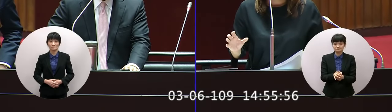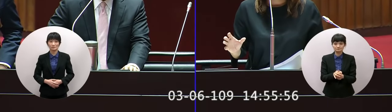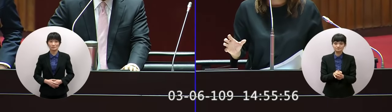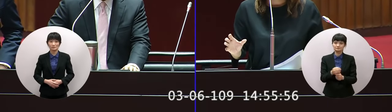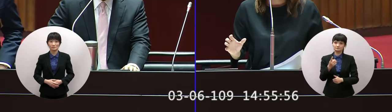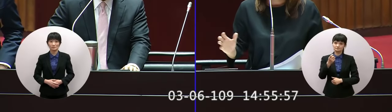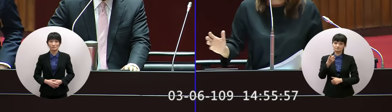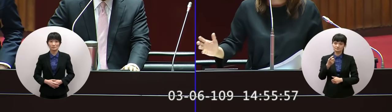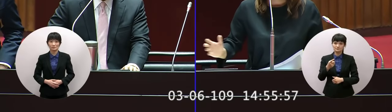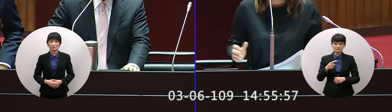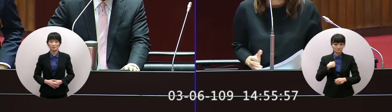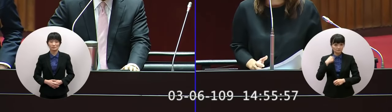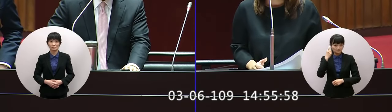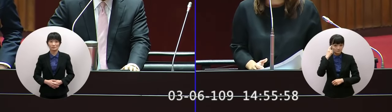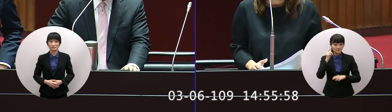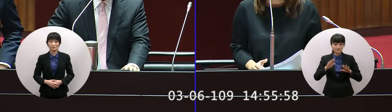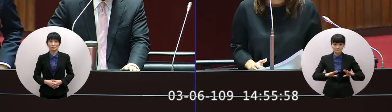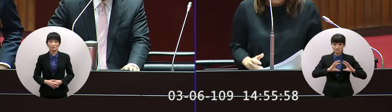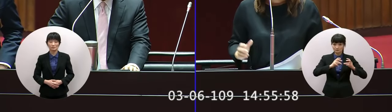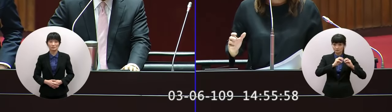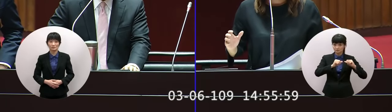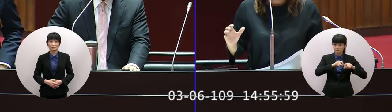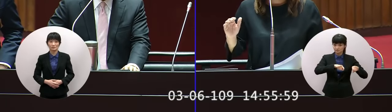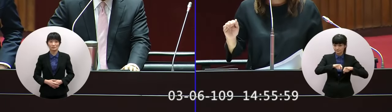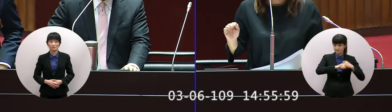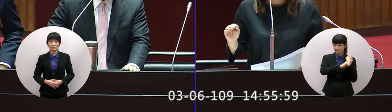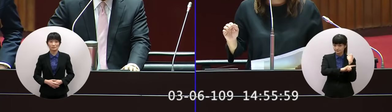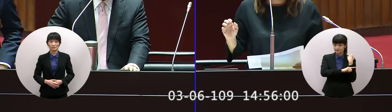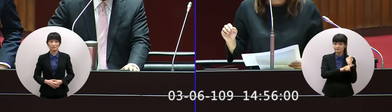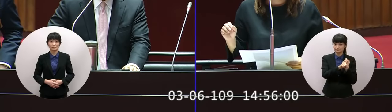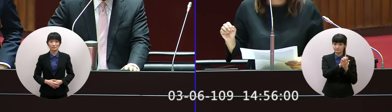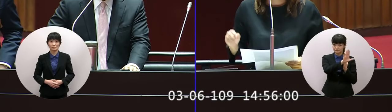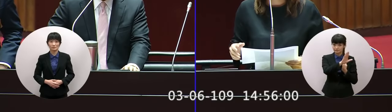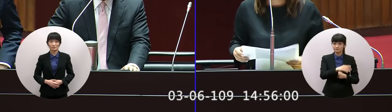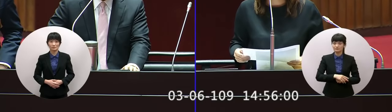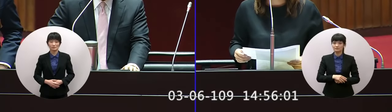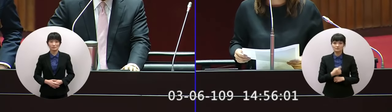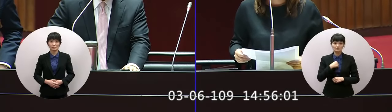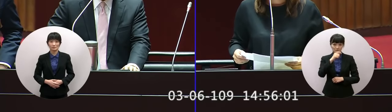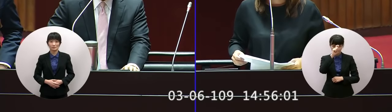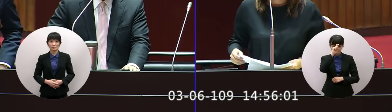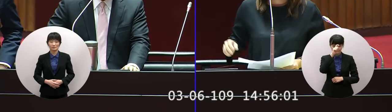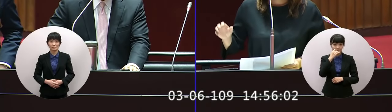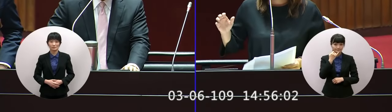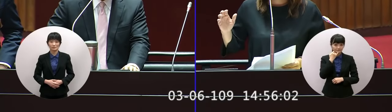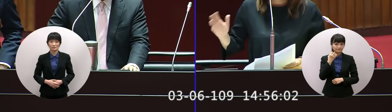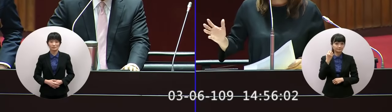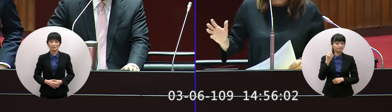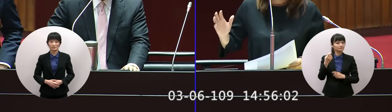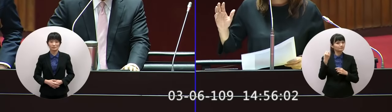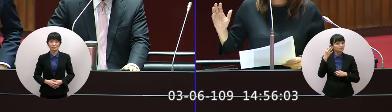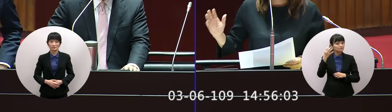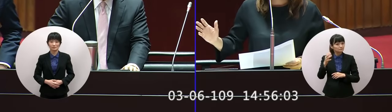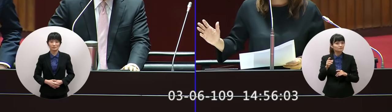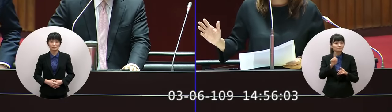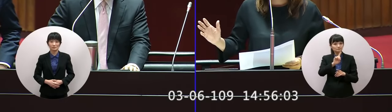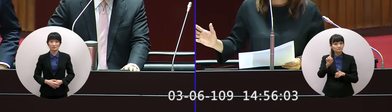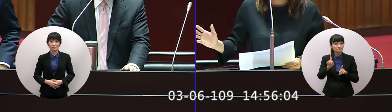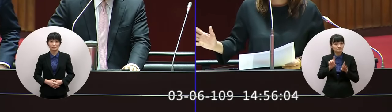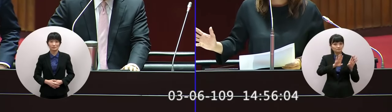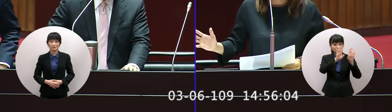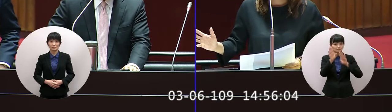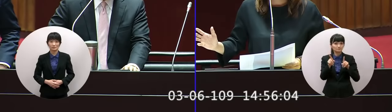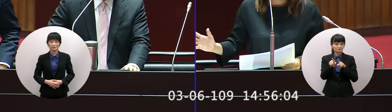可以及时修正，因为现在有国土计划法，怎么样可以让它与时俱进？我们如果会严